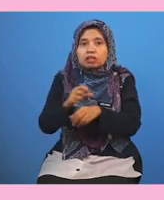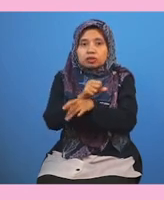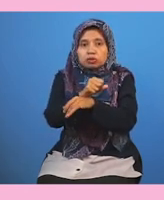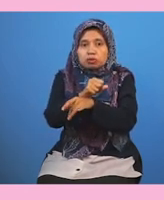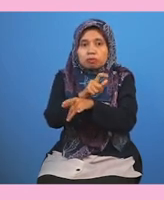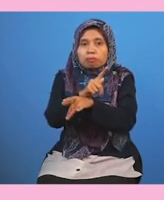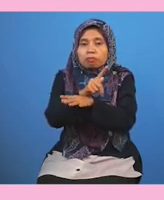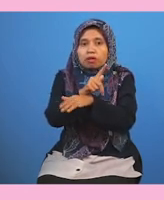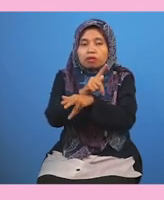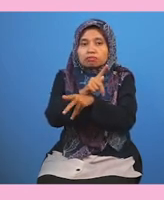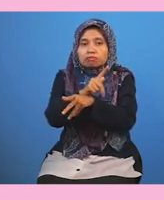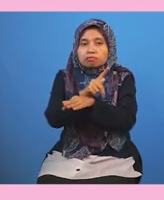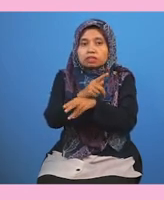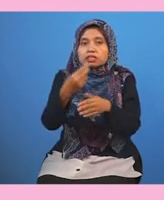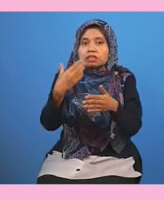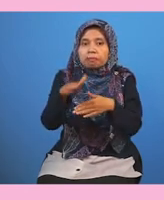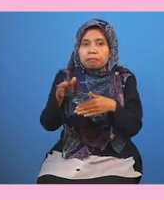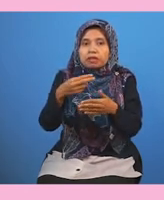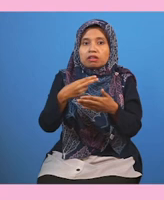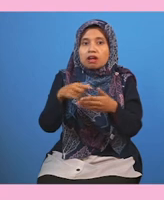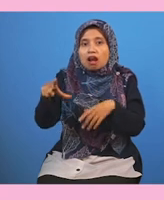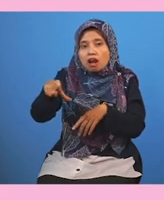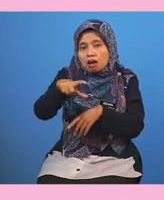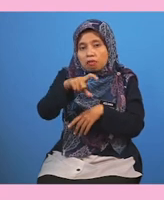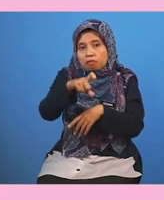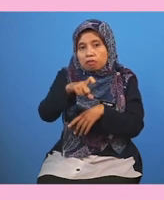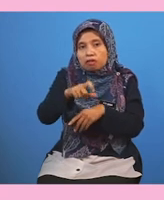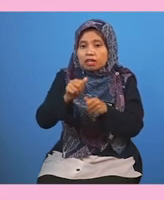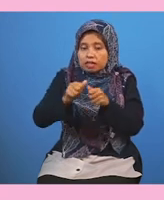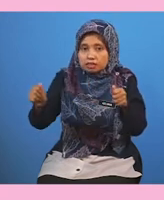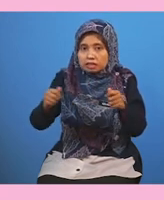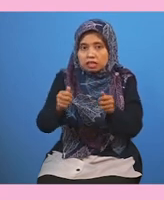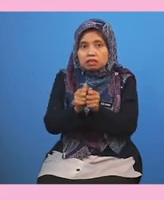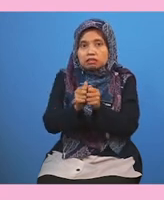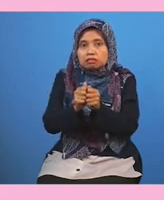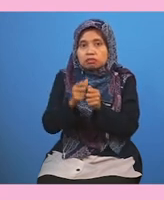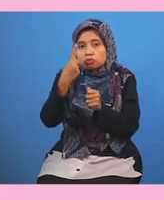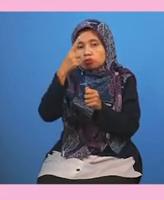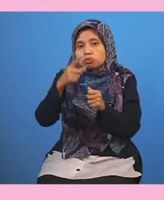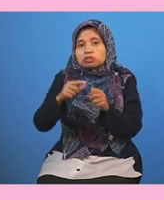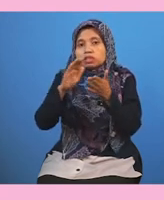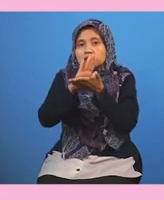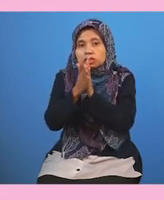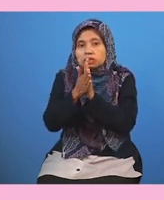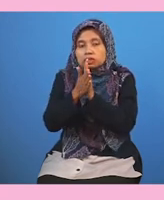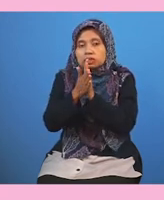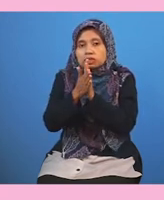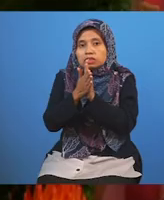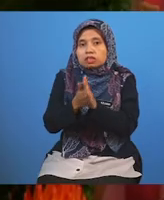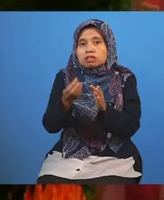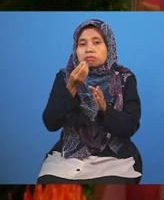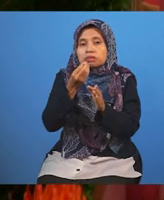sekali biarkan larva sehingga kecoklatan dan asingkan untuk dijadikan makanan ternakan atau